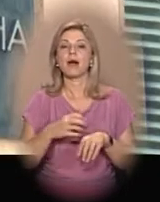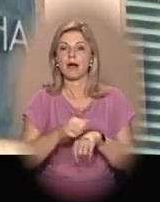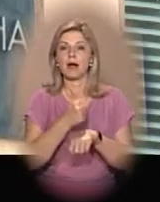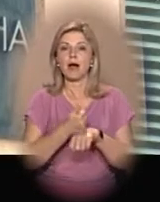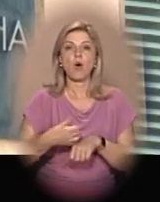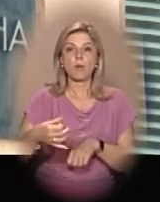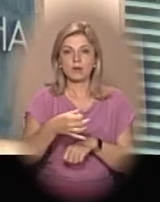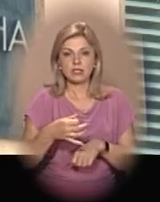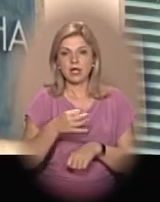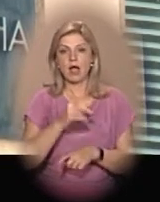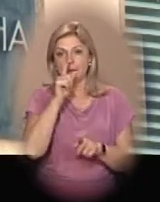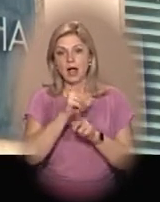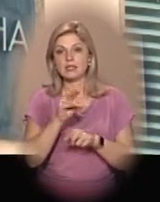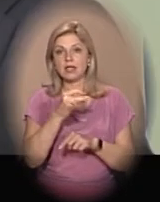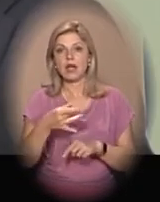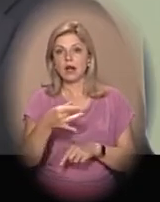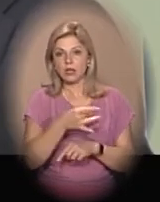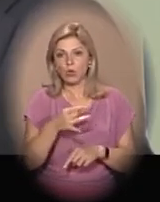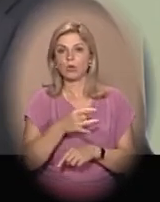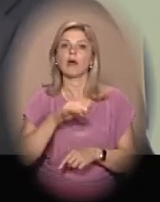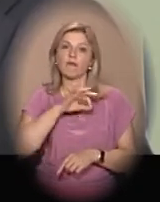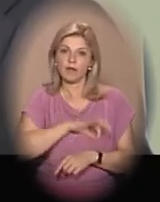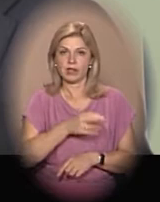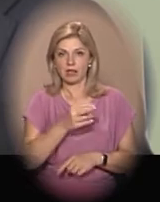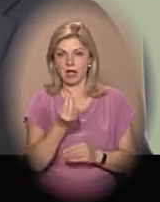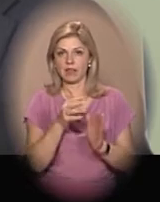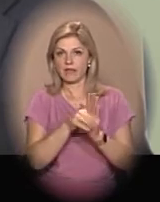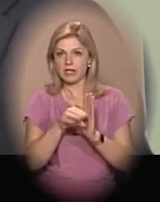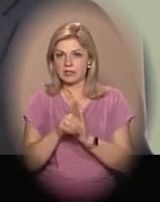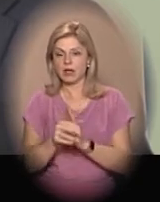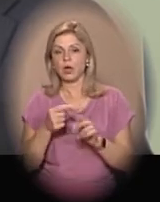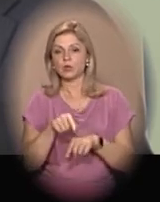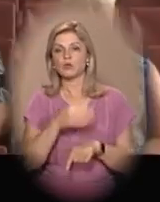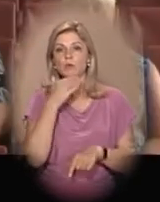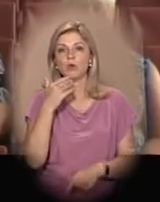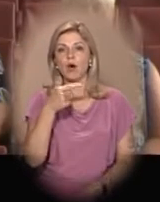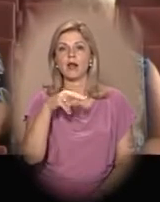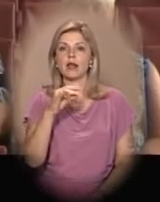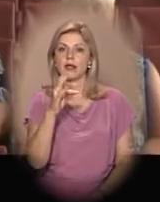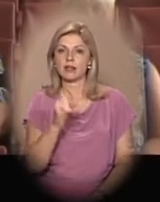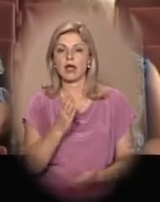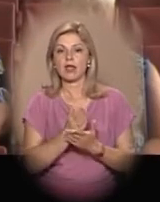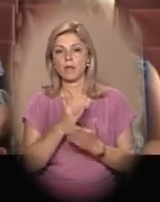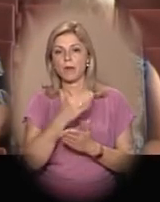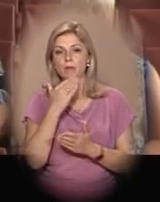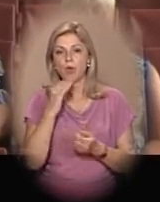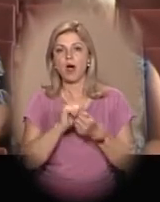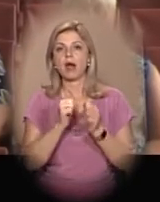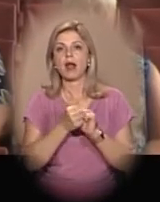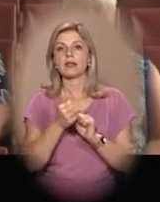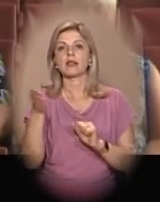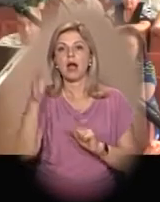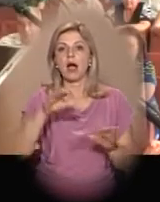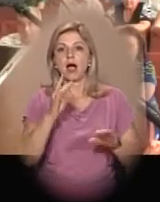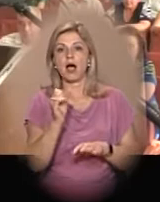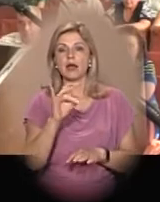район привабливий для інвесторів. Адже територія багата на поклади каолінової глини, має потужні гранітні кар'єри, які зараз